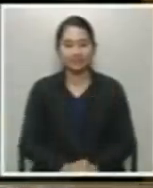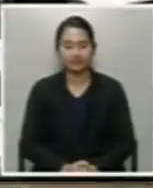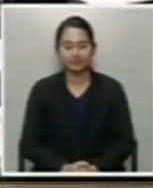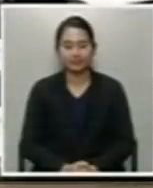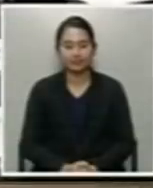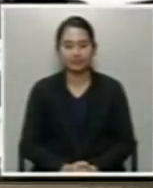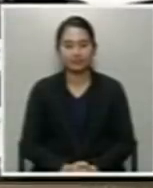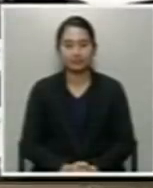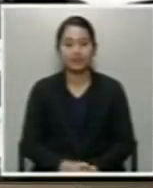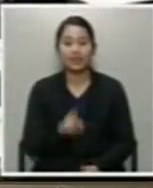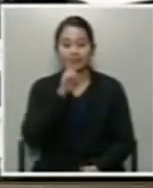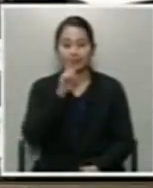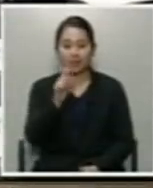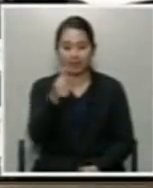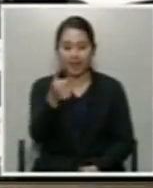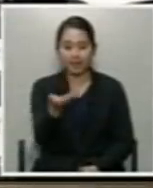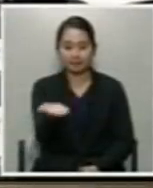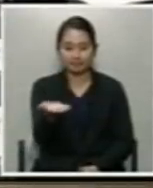รจน์ตามได้อีกครั้งครับ